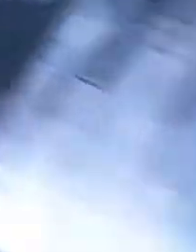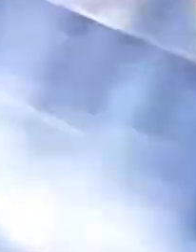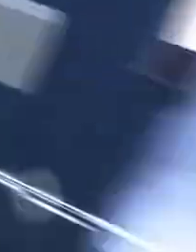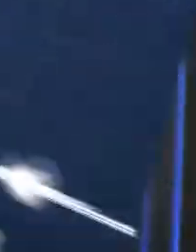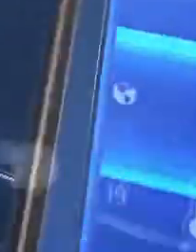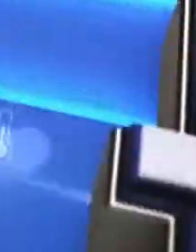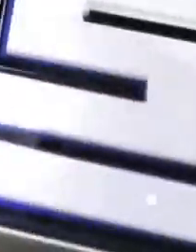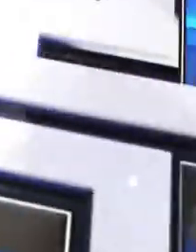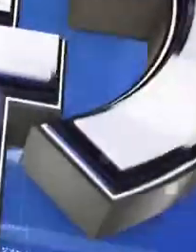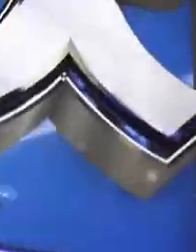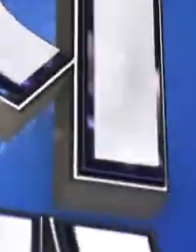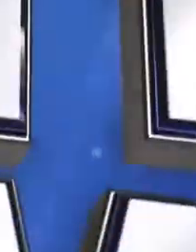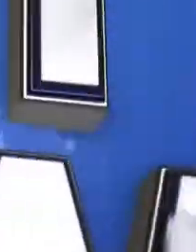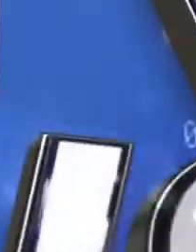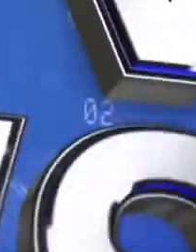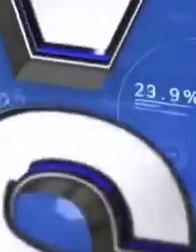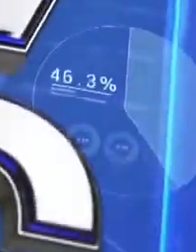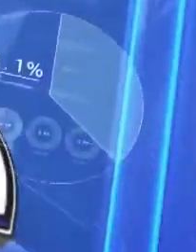으